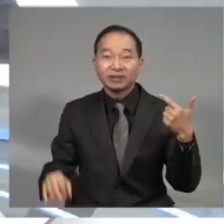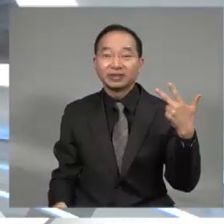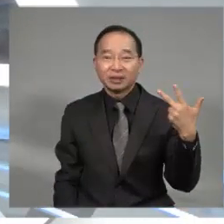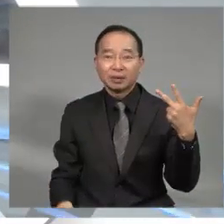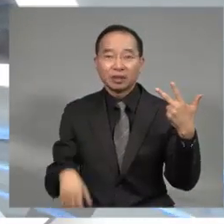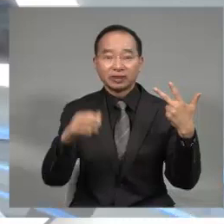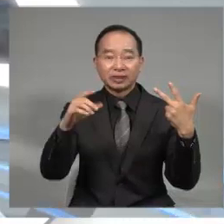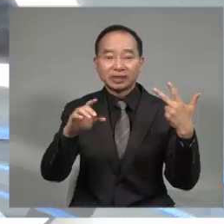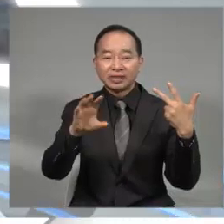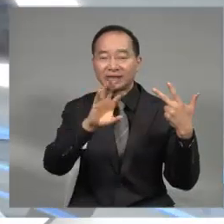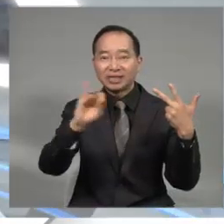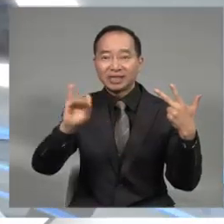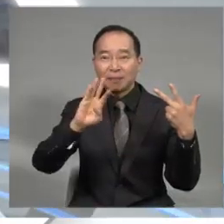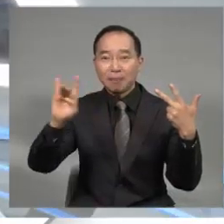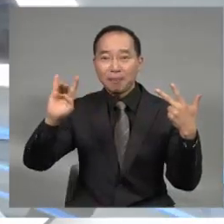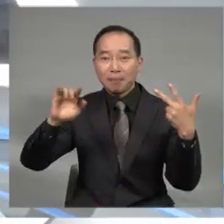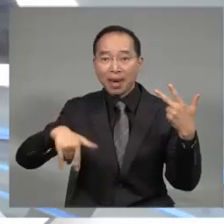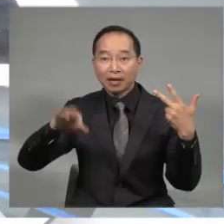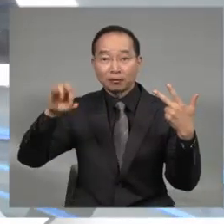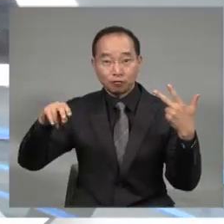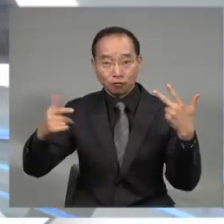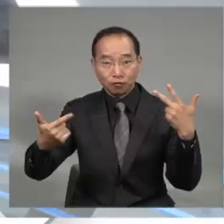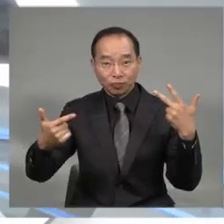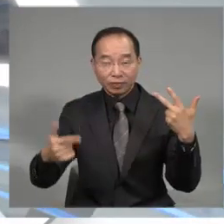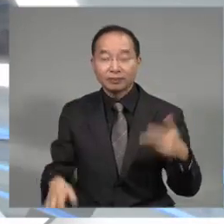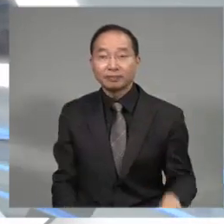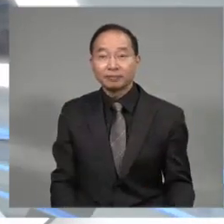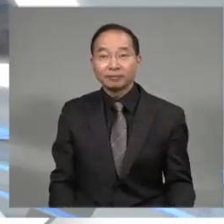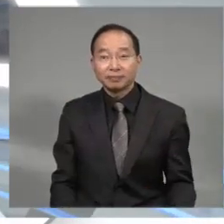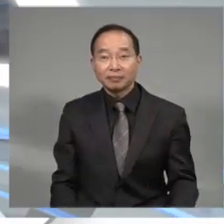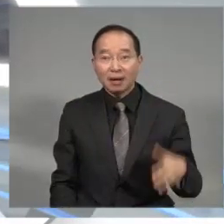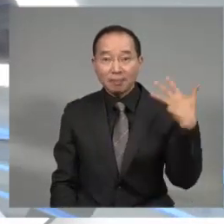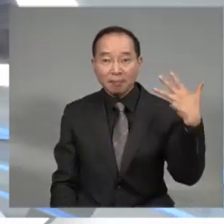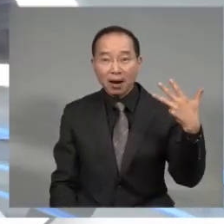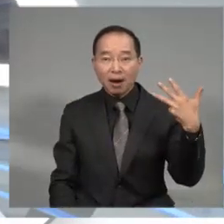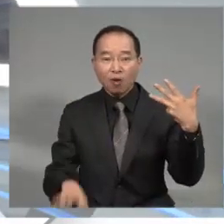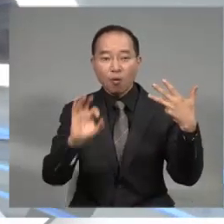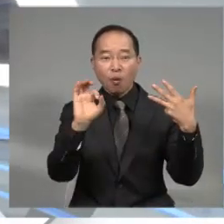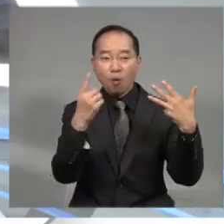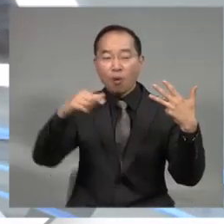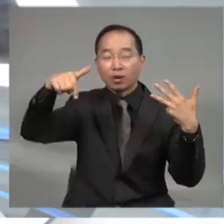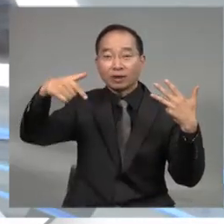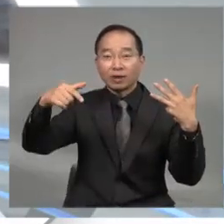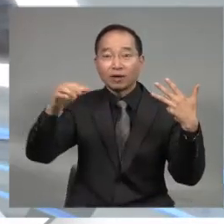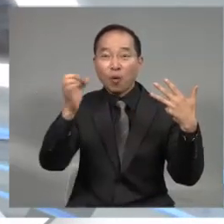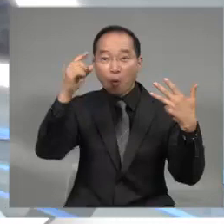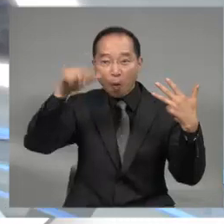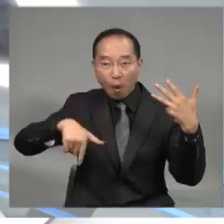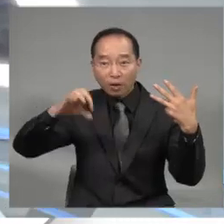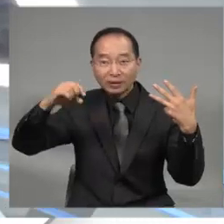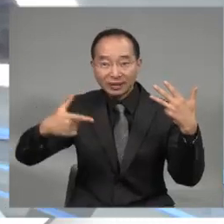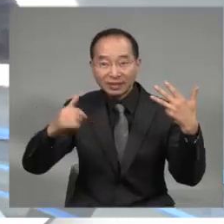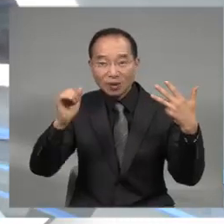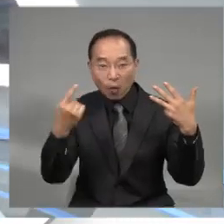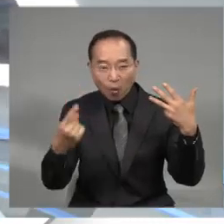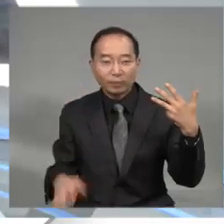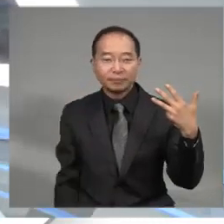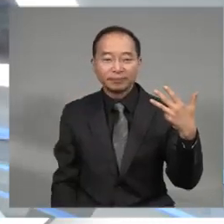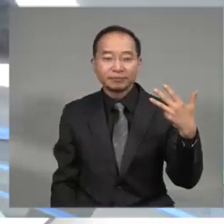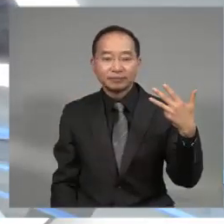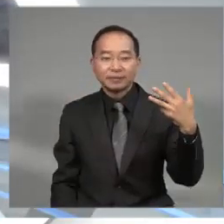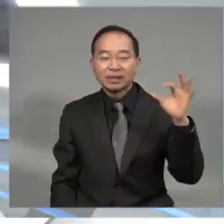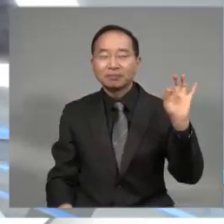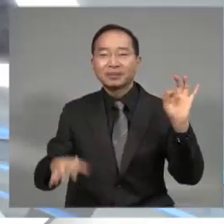노동당의 이백윤 후보입니다. 기호 8번은 새누리당의 오근호 후보, 기호 10번은 신자유민주연합